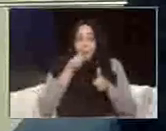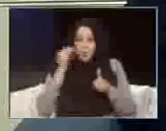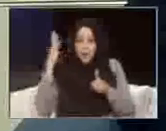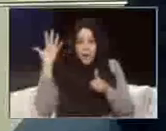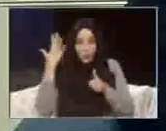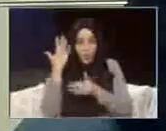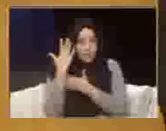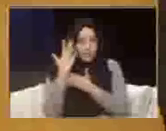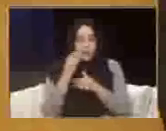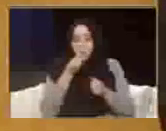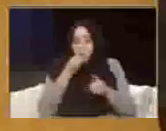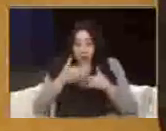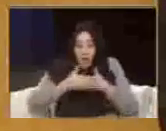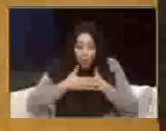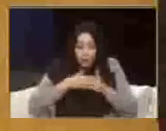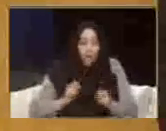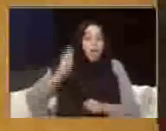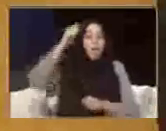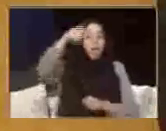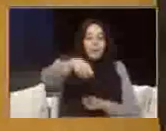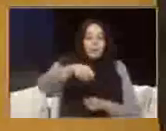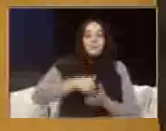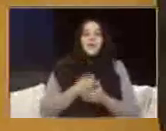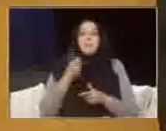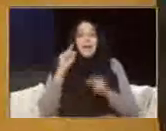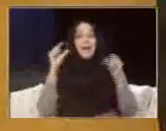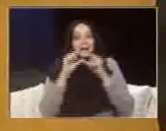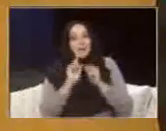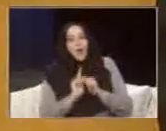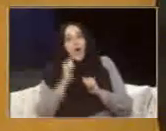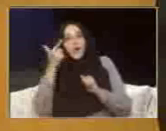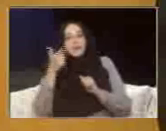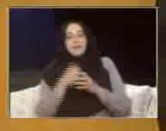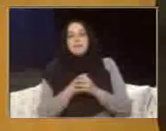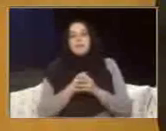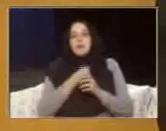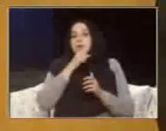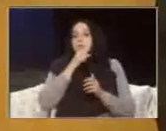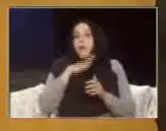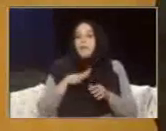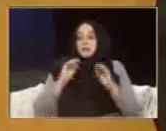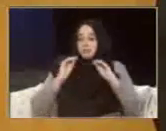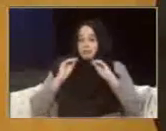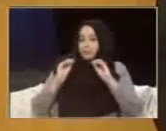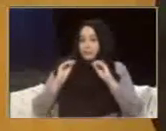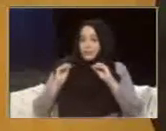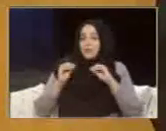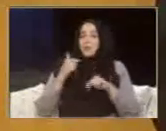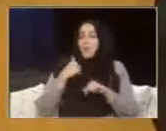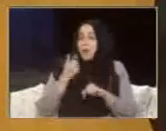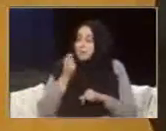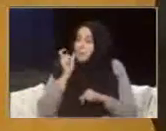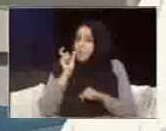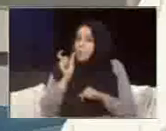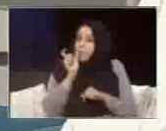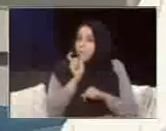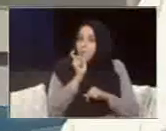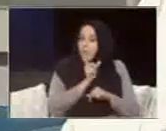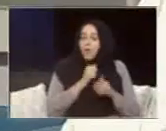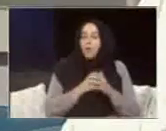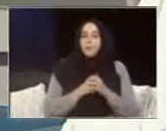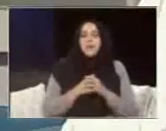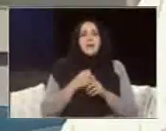ولكن في حديث آخر يأتي النبي صلى الله عليه وسلم ويعلم ابن عباس: يا ابن عباس ألا أعلمك كلمات، يعني